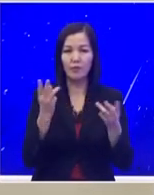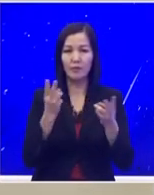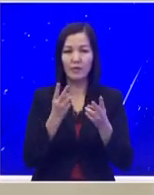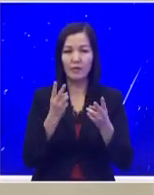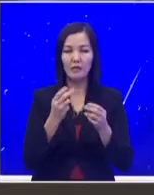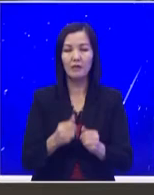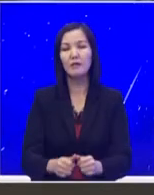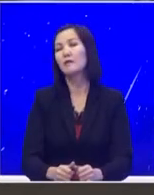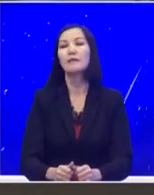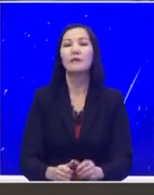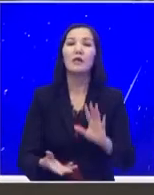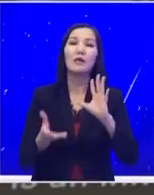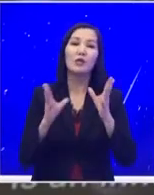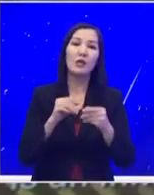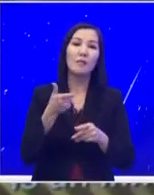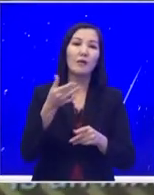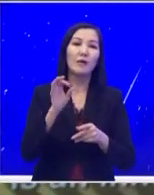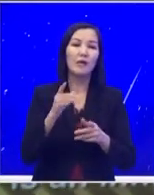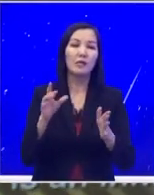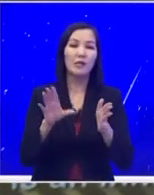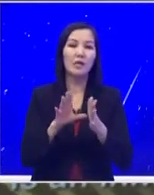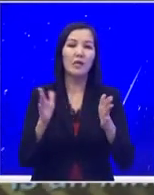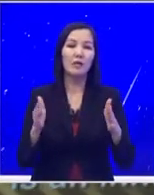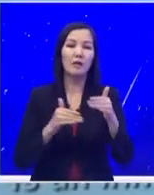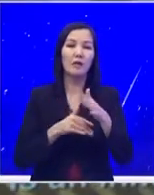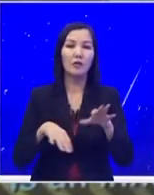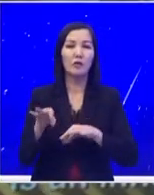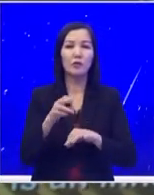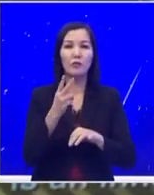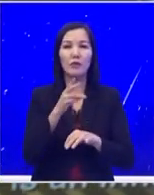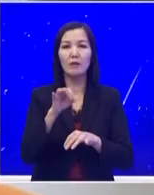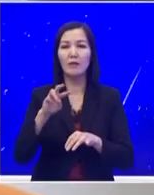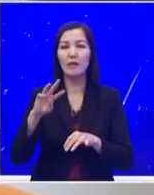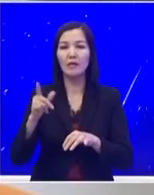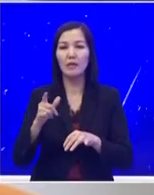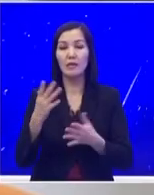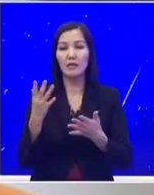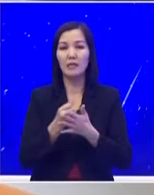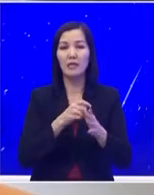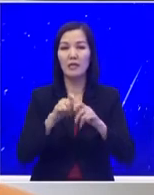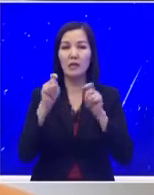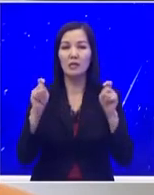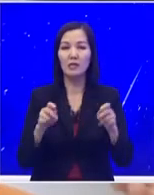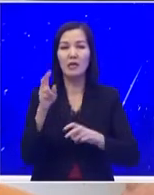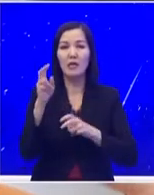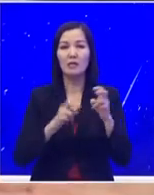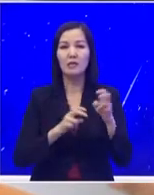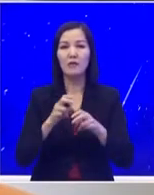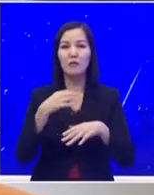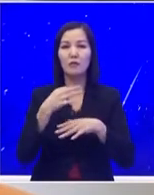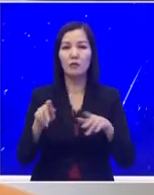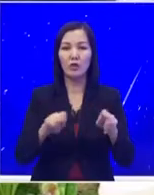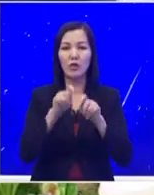бәрін көрсетеміз. Жалпы газ және электр плиталарын өндіретін бұл жобаның құны 2 миллиард теңге. Сәтті іске асса, зауыт биылғы жылдың күзінде